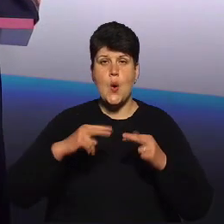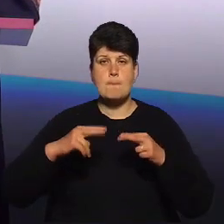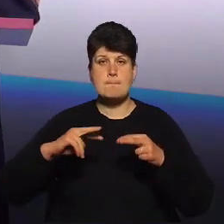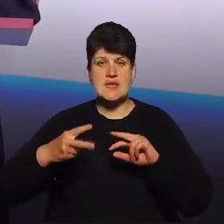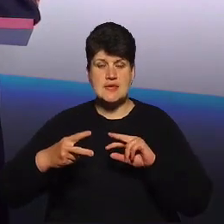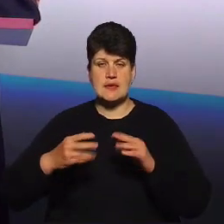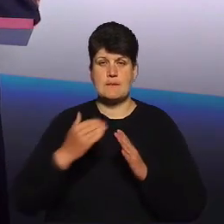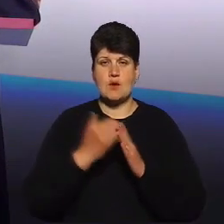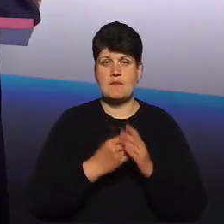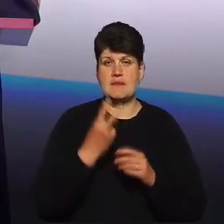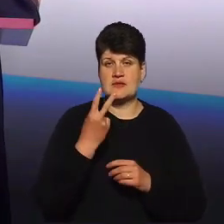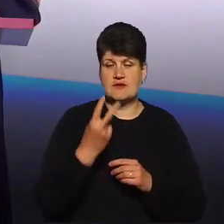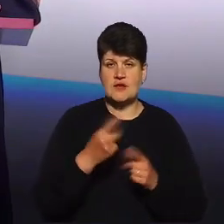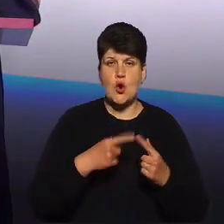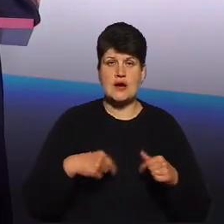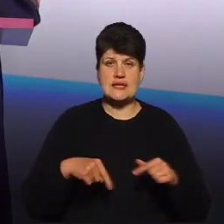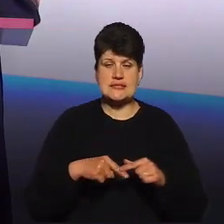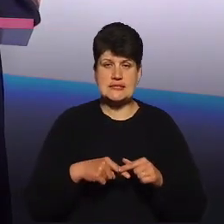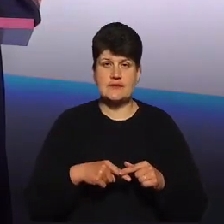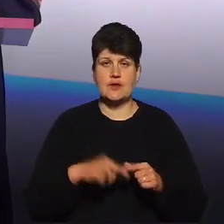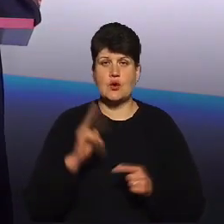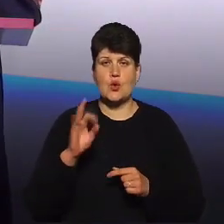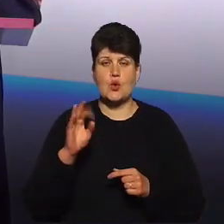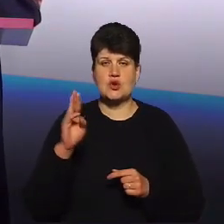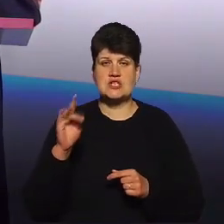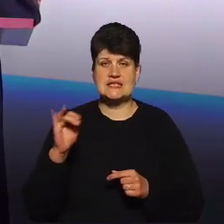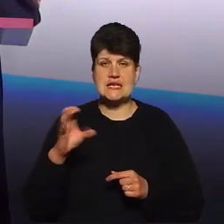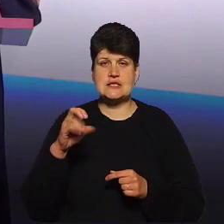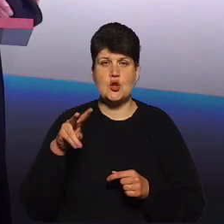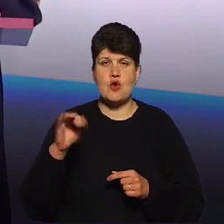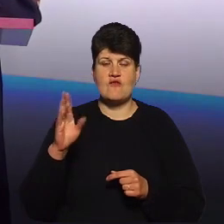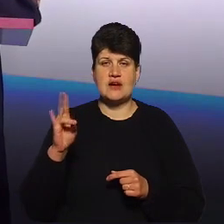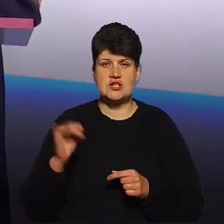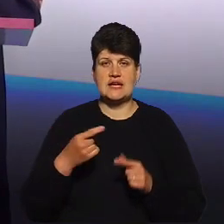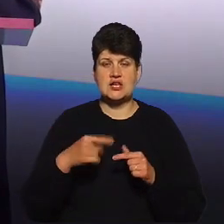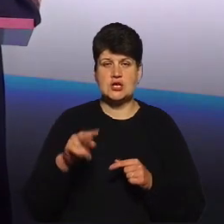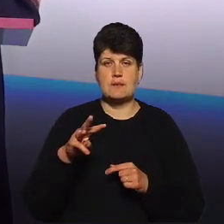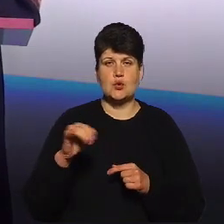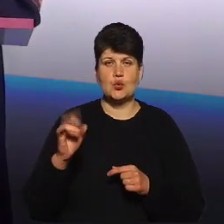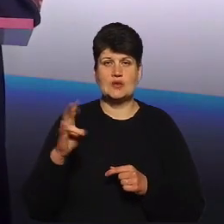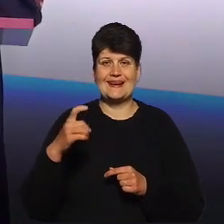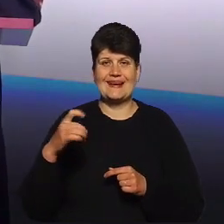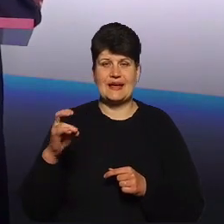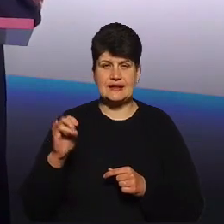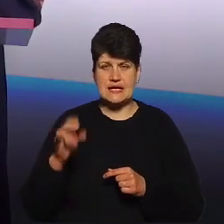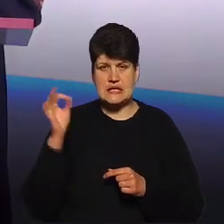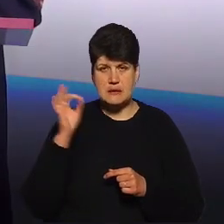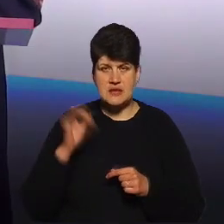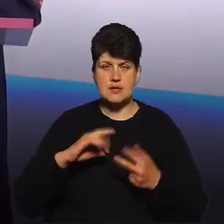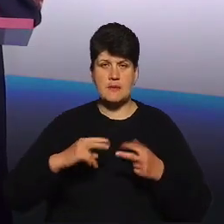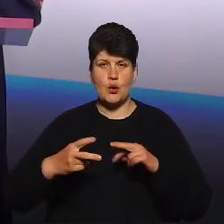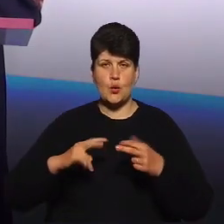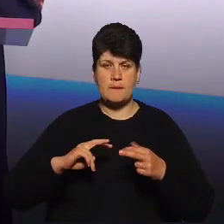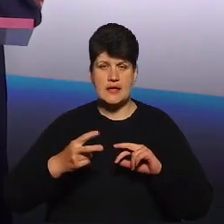організації партнерських. Одна у Кошице, Словаччині, інша у Мюнхені, Німеччина. І ми з ними обмінюємося митцями. Таким чином ми створюємо ніби